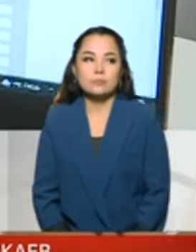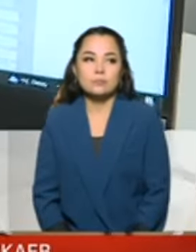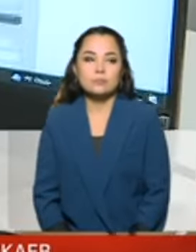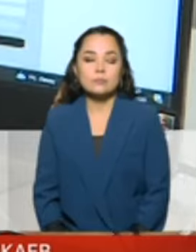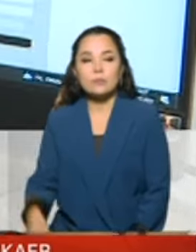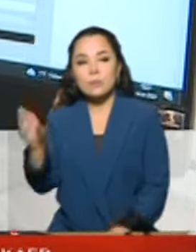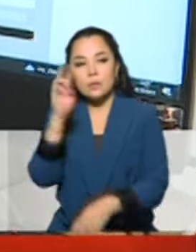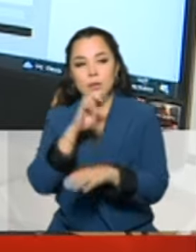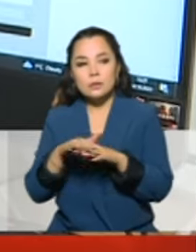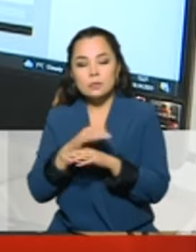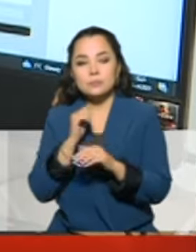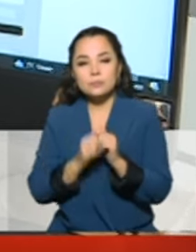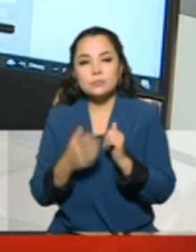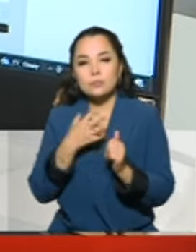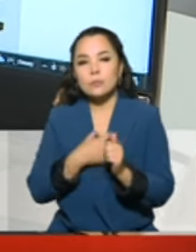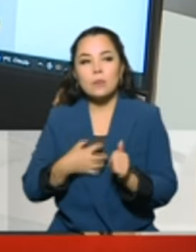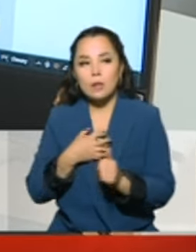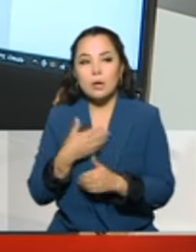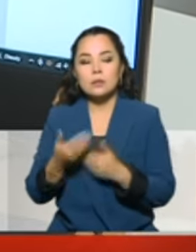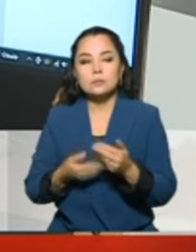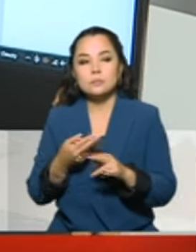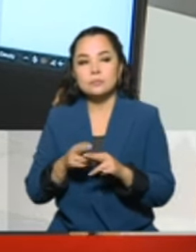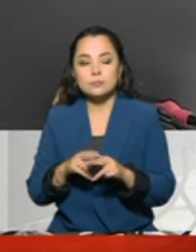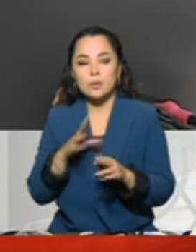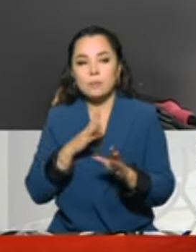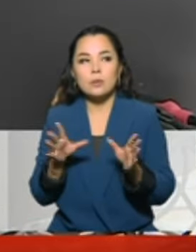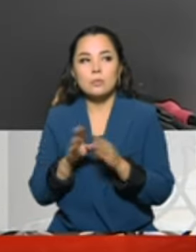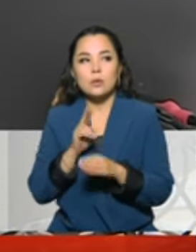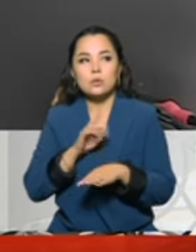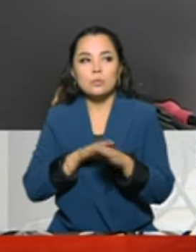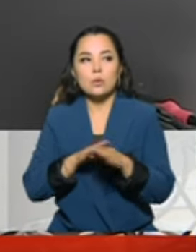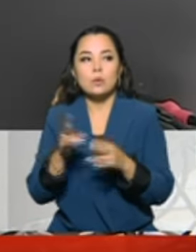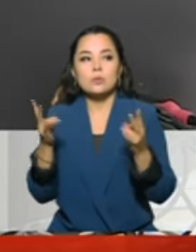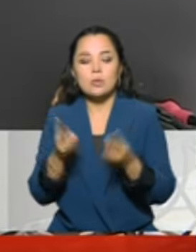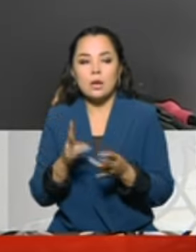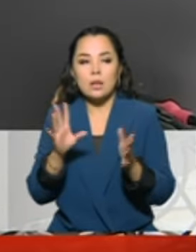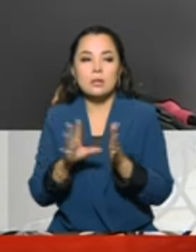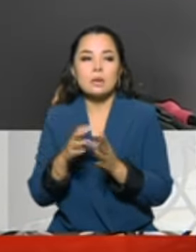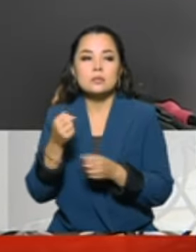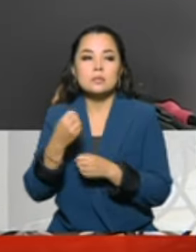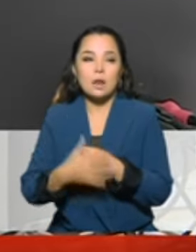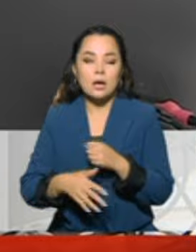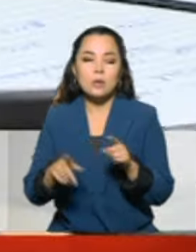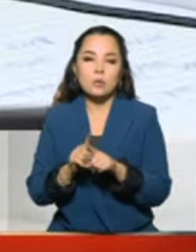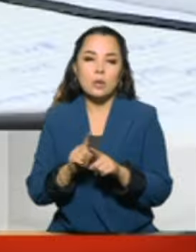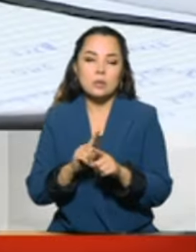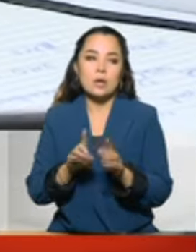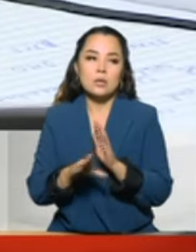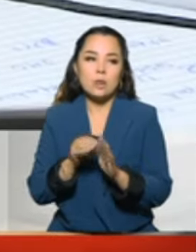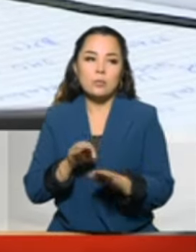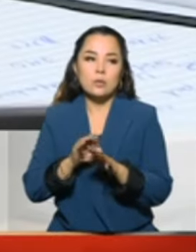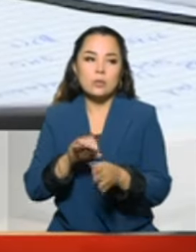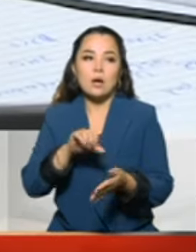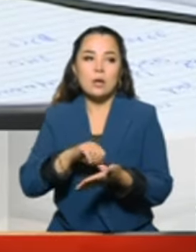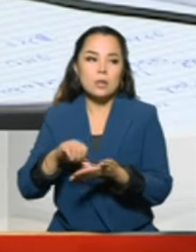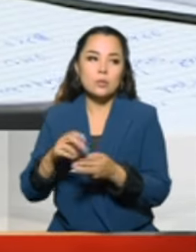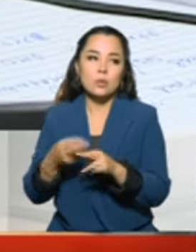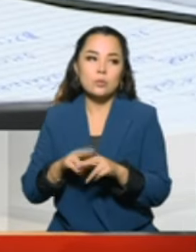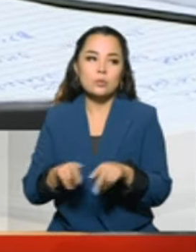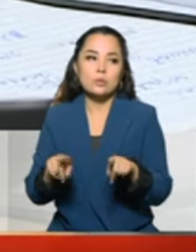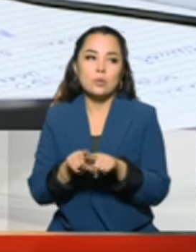Ел өміріндегі әрбір маңызды қадам шыршылықпен бірлесіп жасалуы тиіс. Атом электр станциясы туралы референдумға қатысты да дәл